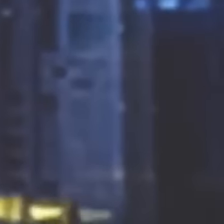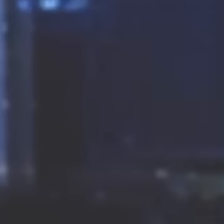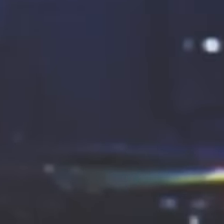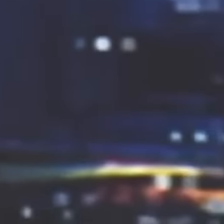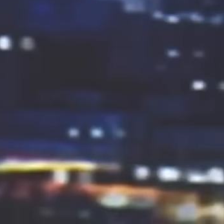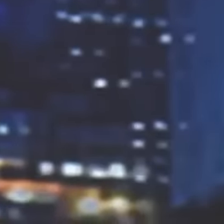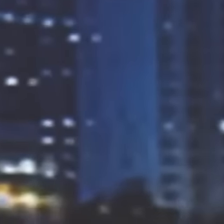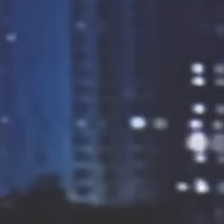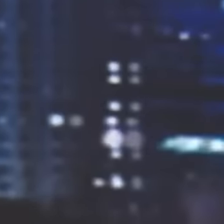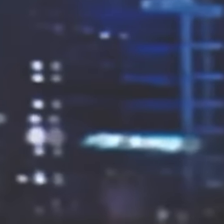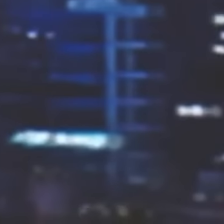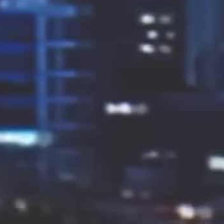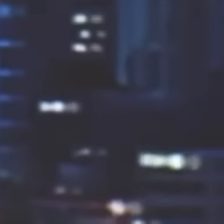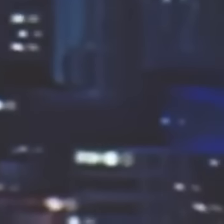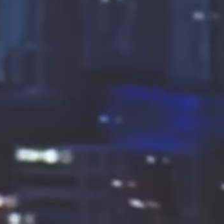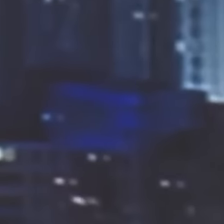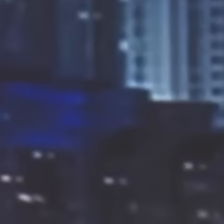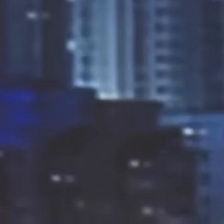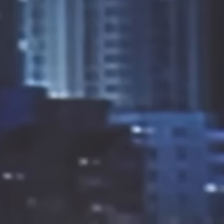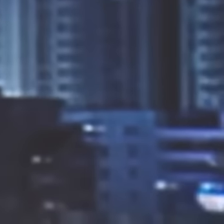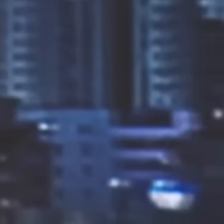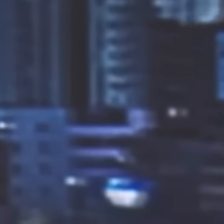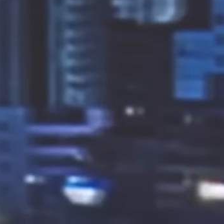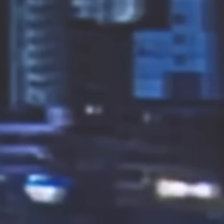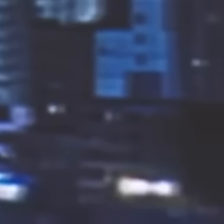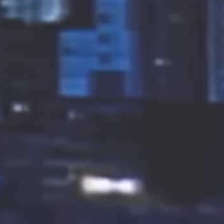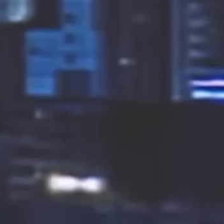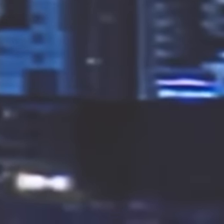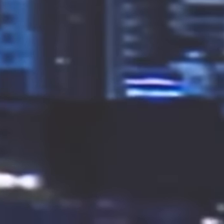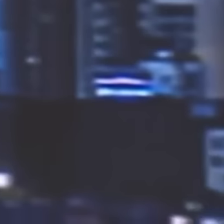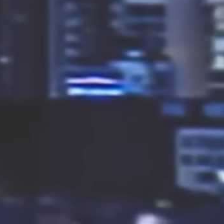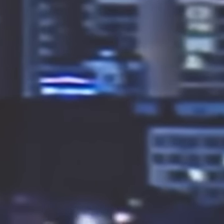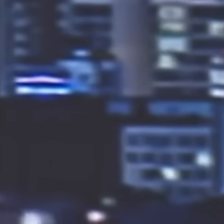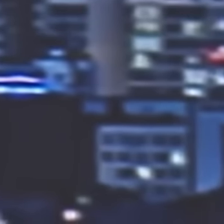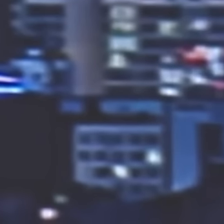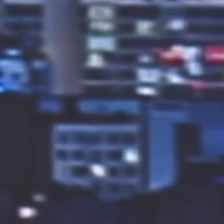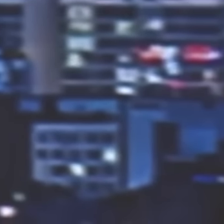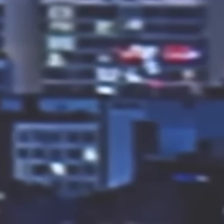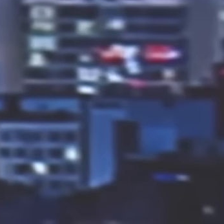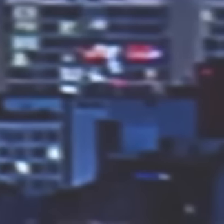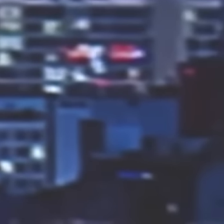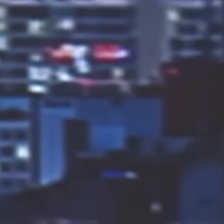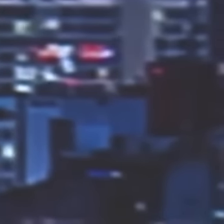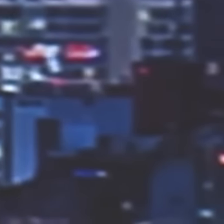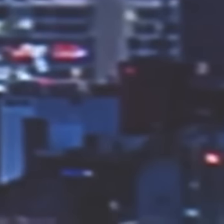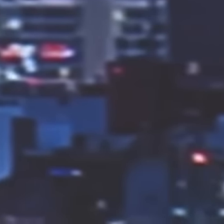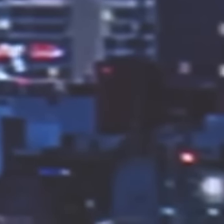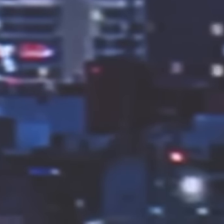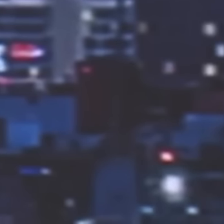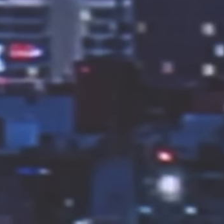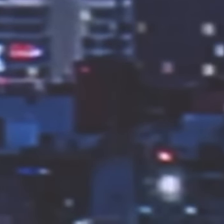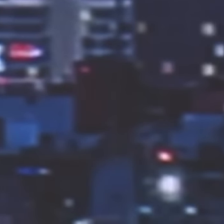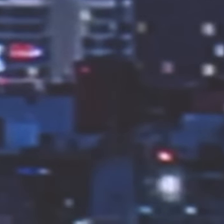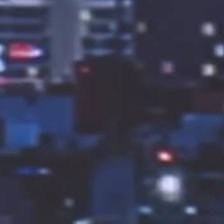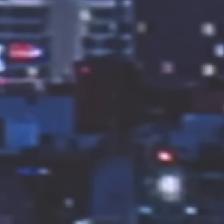JTBC 뉴스를 시청해주셔서 고맙습니다. 저희는 저녁 6시 50분 뉴스룸에서 뵙겠습니다.